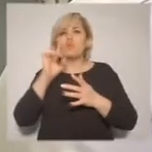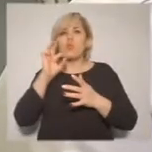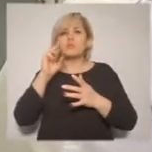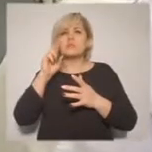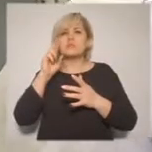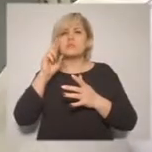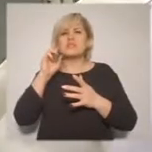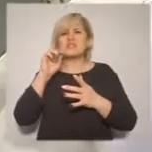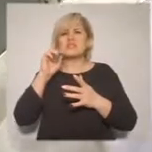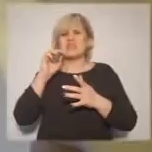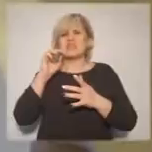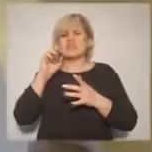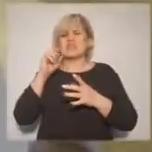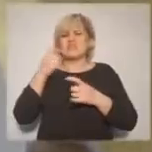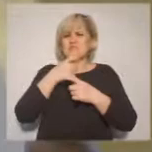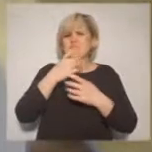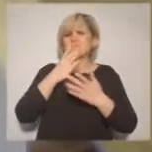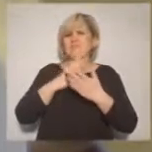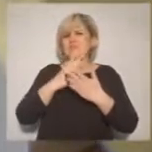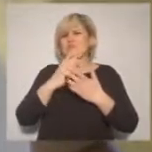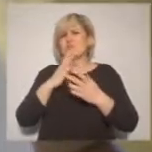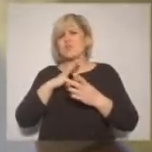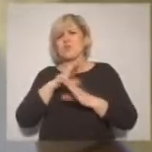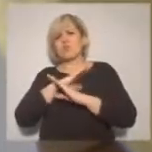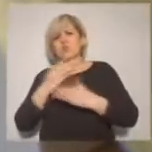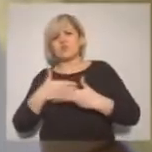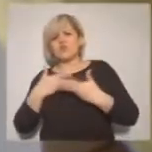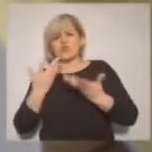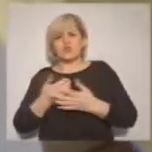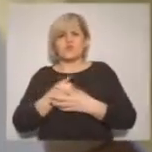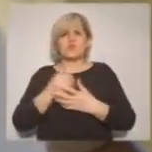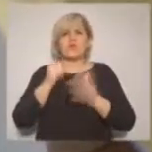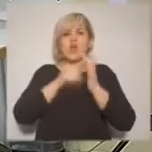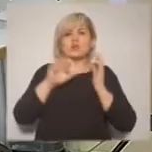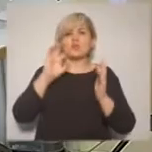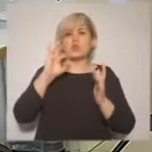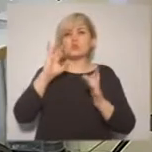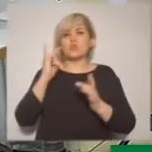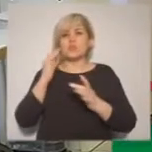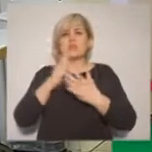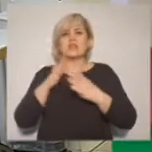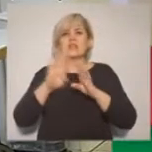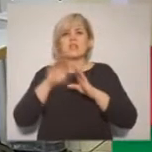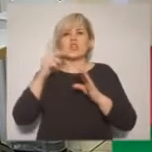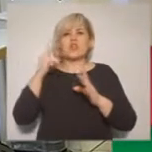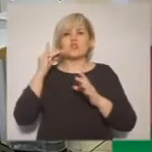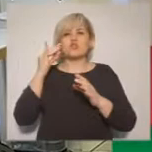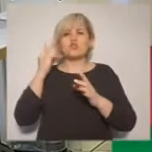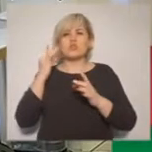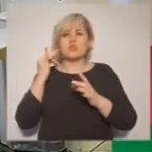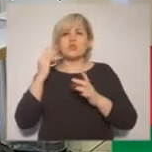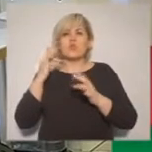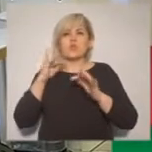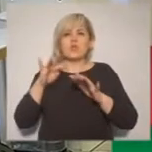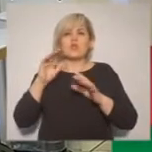есть. Вопрос – живые или мертвые? В каждой особи есть эти личинки. Но